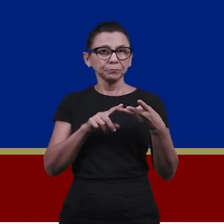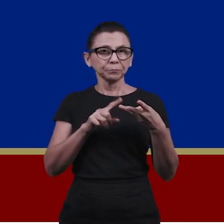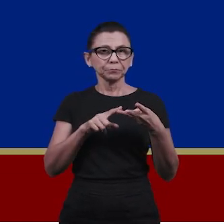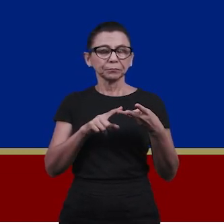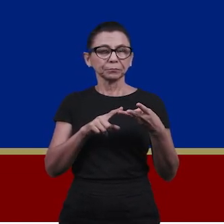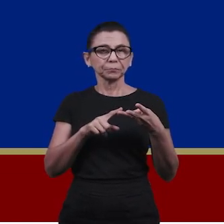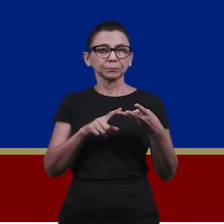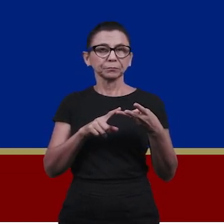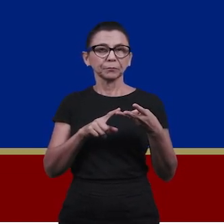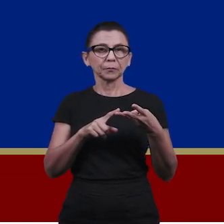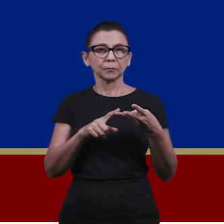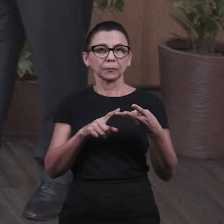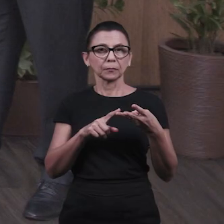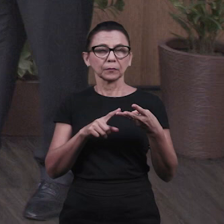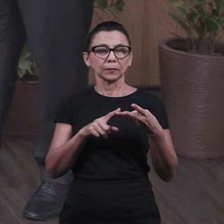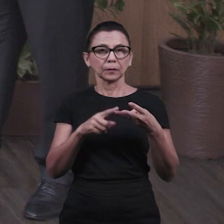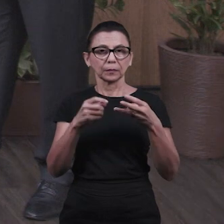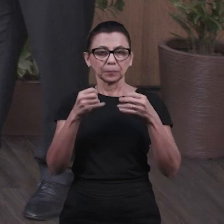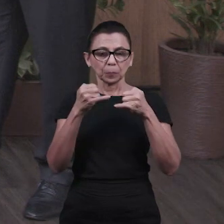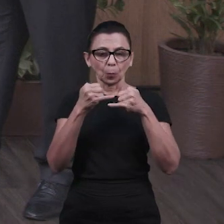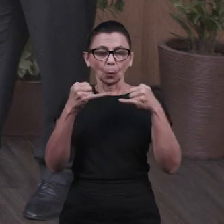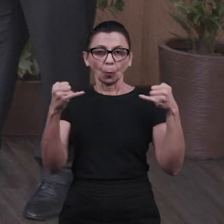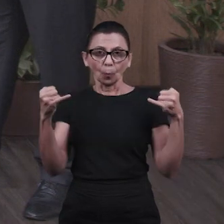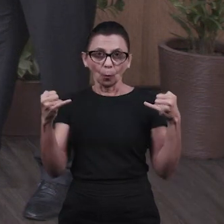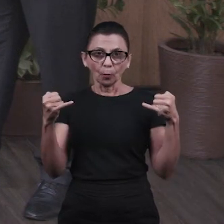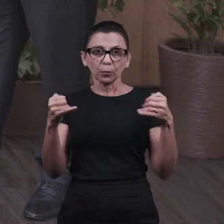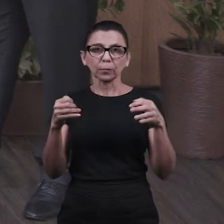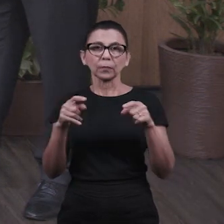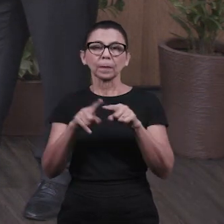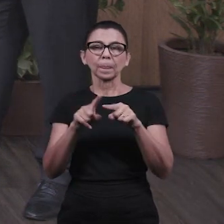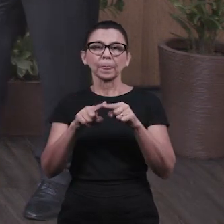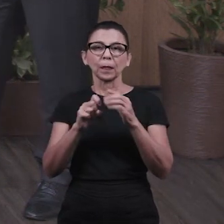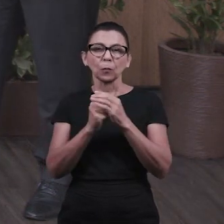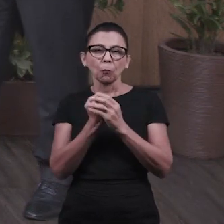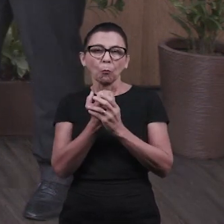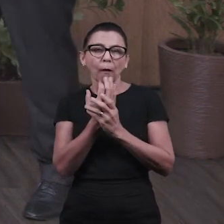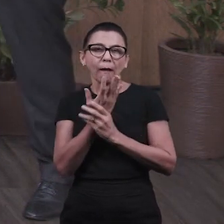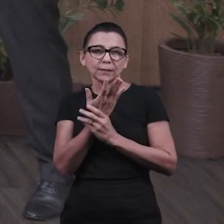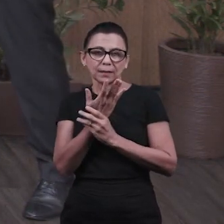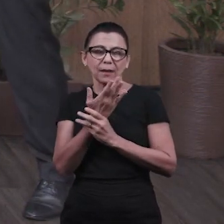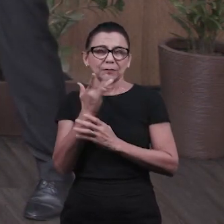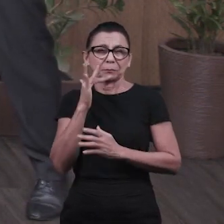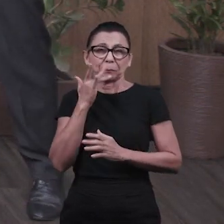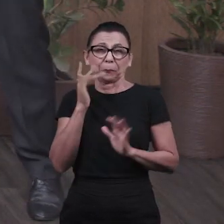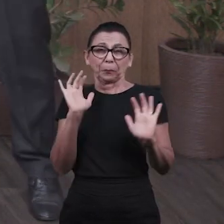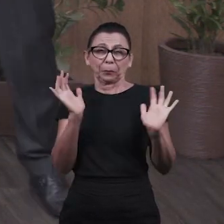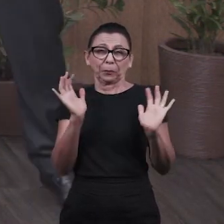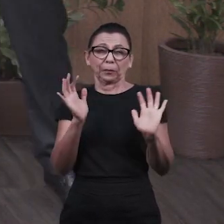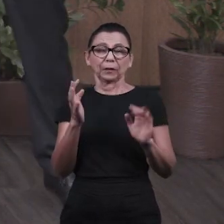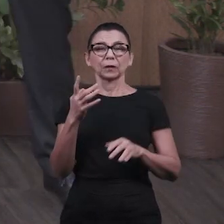levain, étaient les herbes amères. Nous allons voir le sens prophétique.